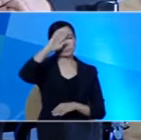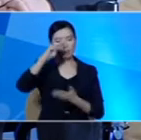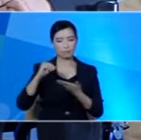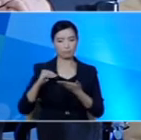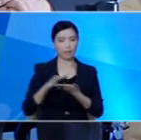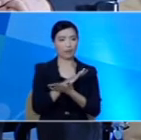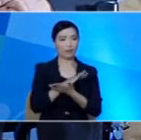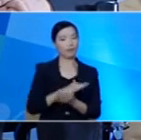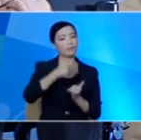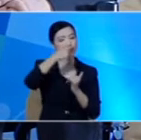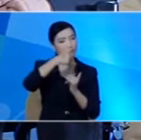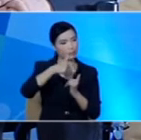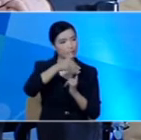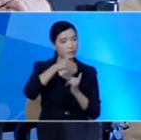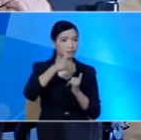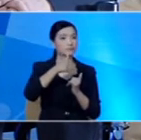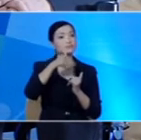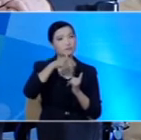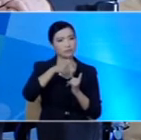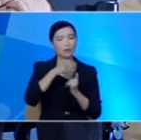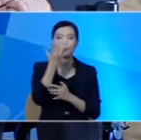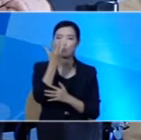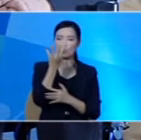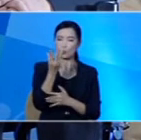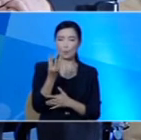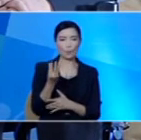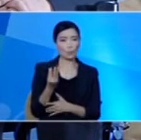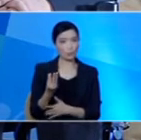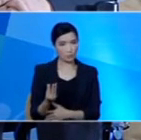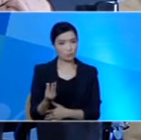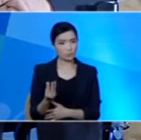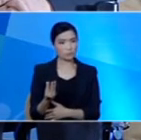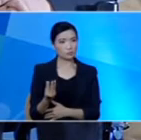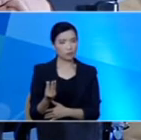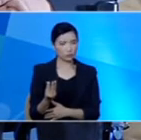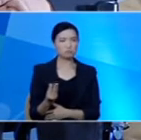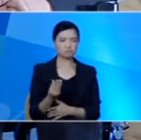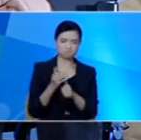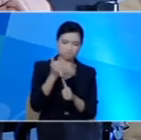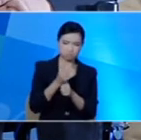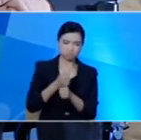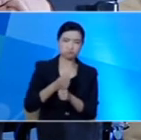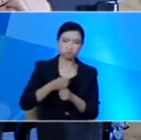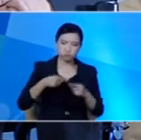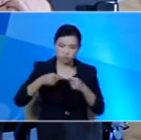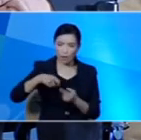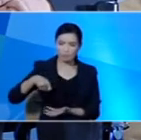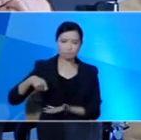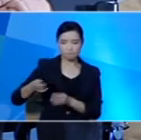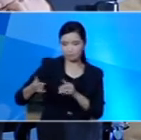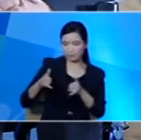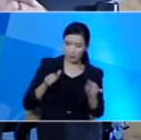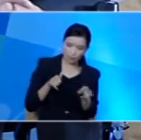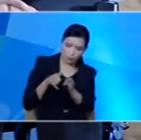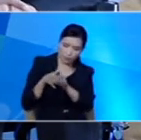วมันก็ถูกผ่าแล้วมันก็ผอมลงแล้วก็ต้องหิ้วถุงขี้ติดห้อยต